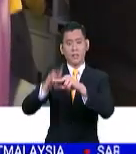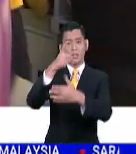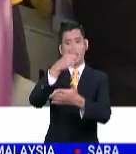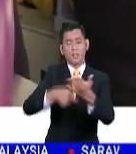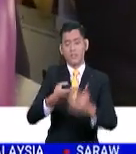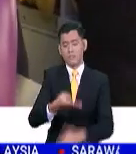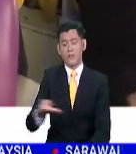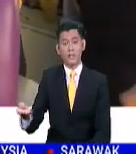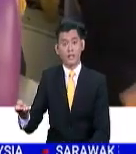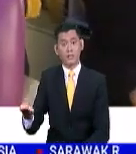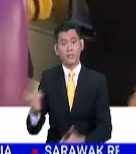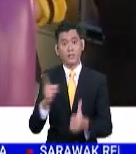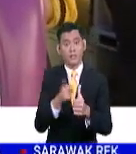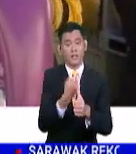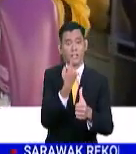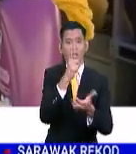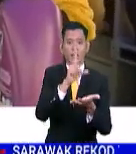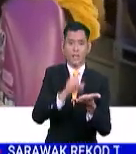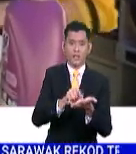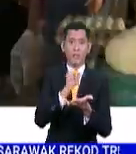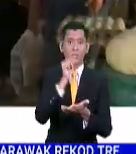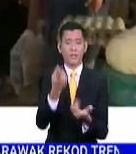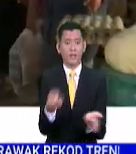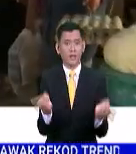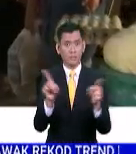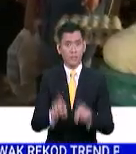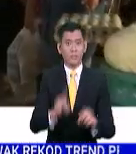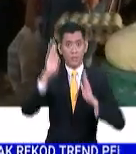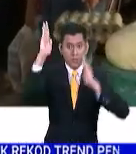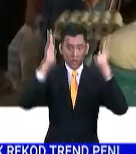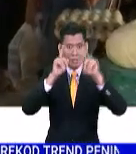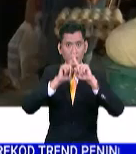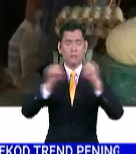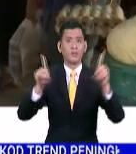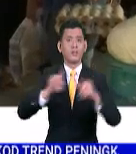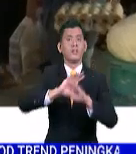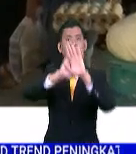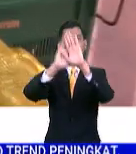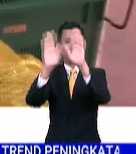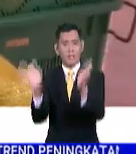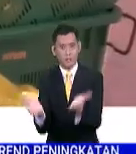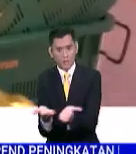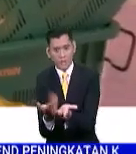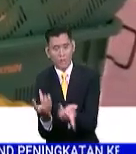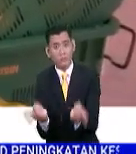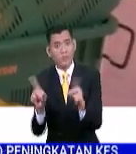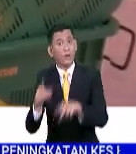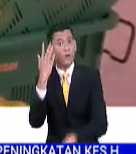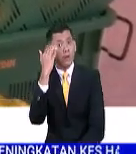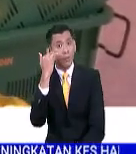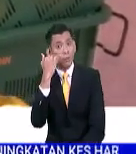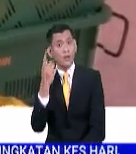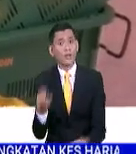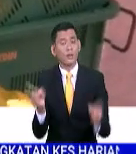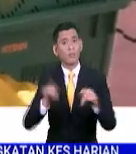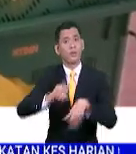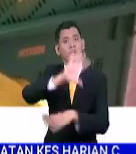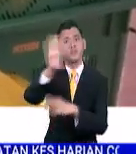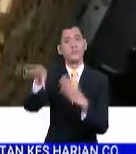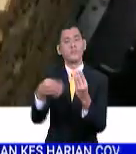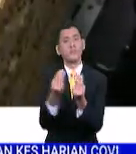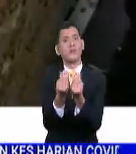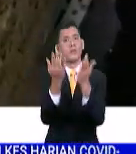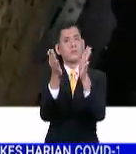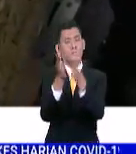barangan termasuk ayam bukan sahaja berlaku di Malaysia, malah hampir seluruh dunia. Antara puncanya, jumlah permintaan